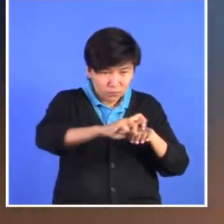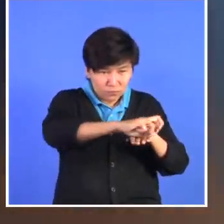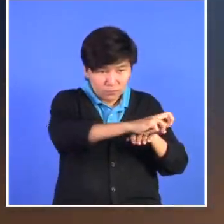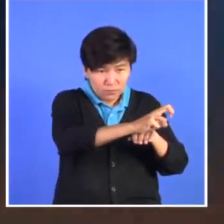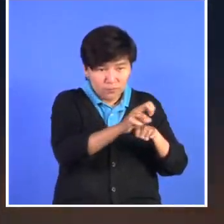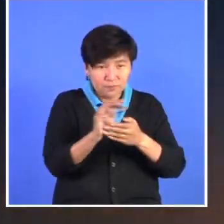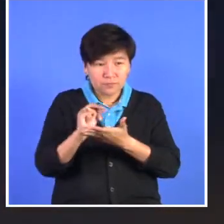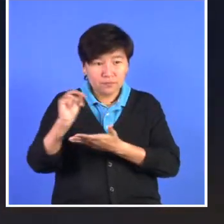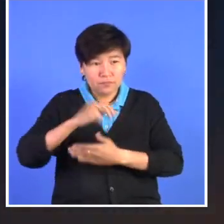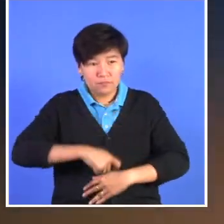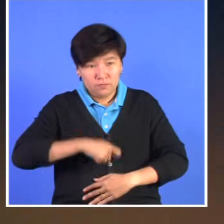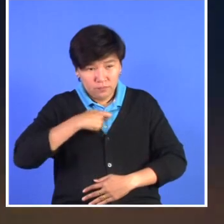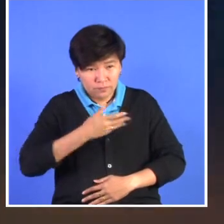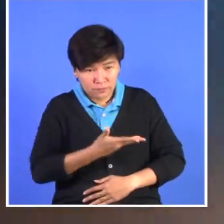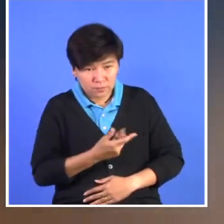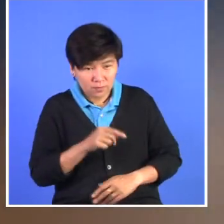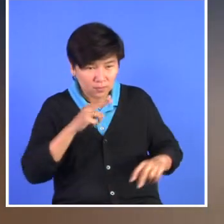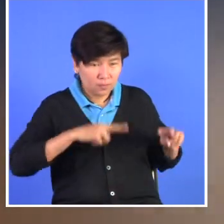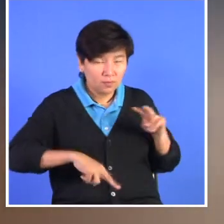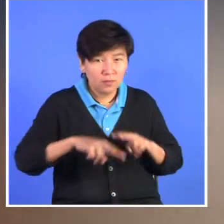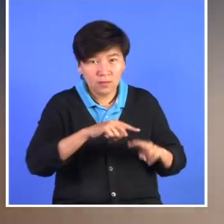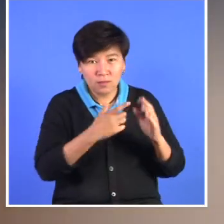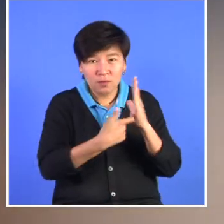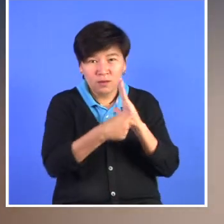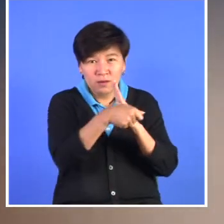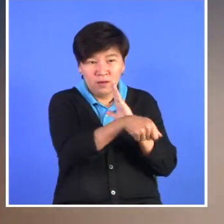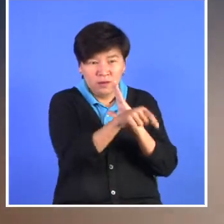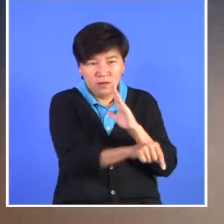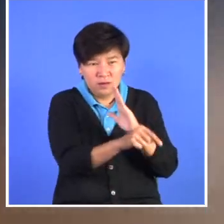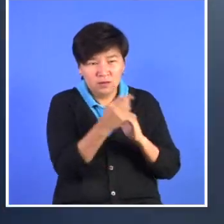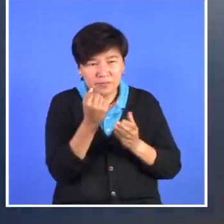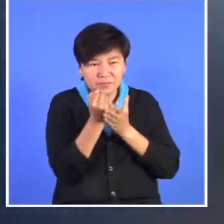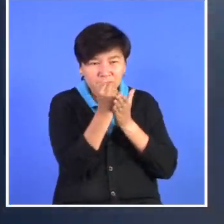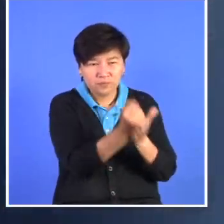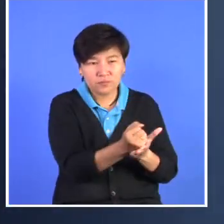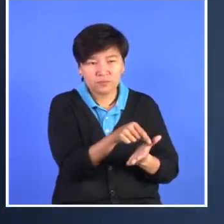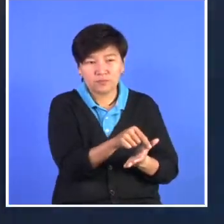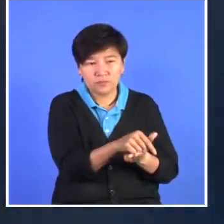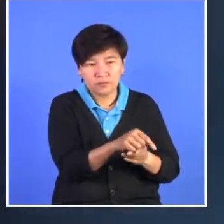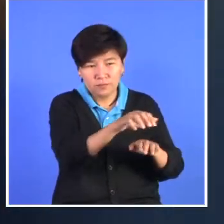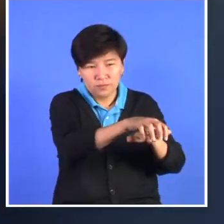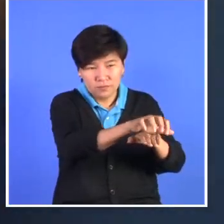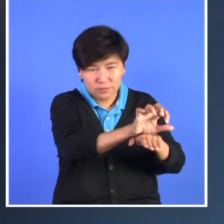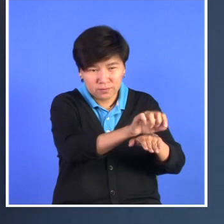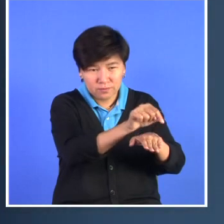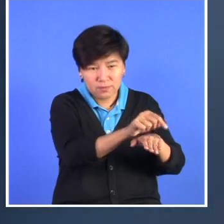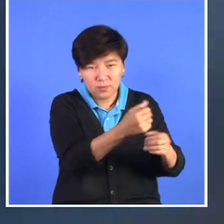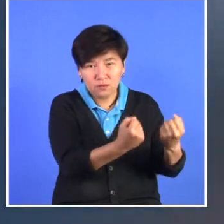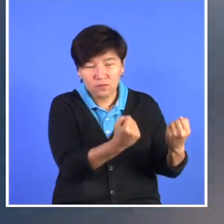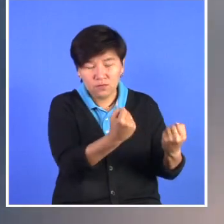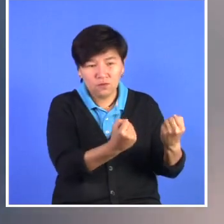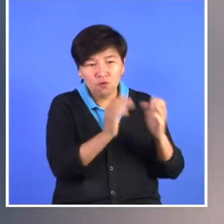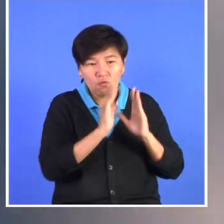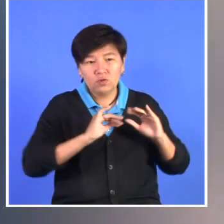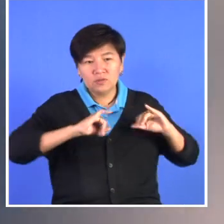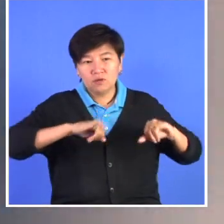ตึ๊งเนี่ยในพื้นที่เขตบางขันจังหวัดนครศรีธรรมราชนะคะเข้าไปช่วยเหลือคือไปช่วยเหลือเจ้าของรถเจ้าของรถเนี่ยเขาบอกว่าไป